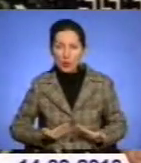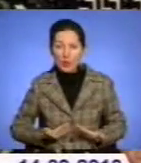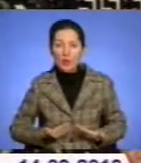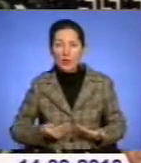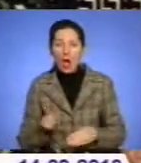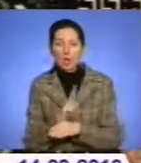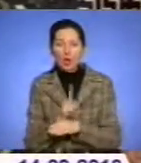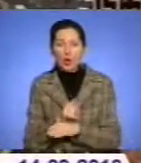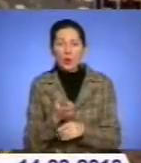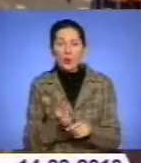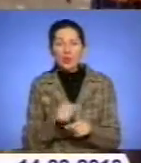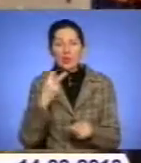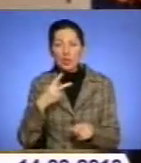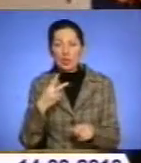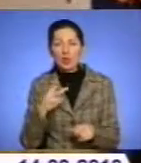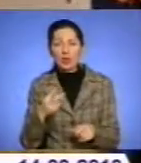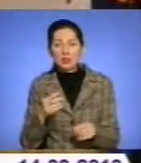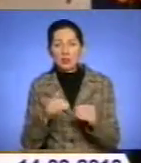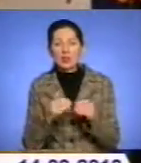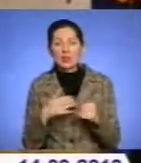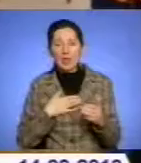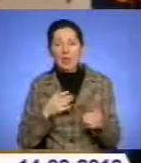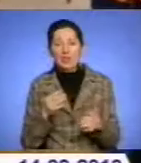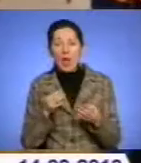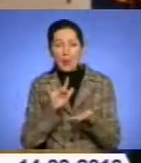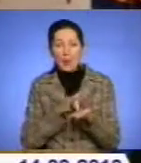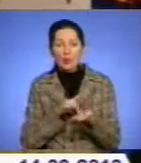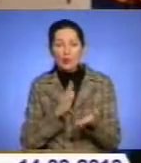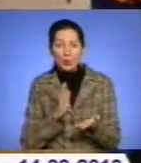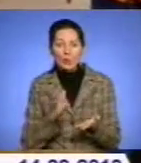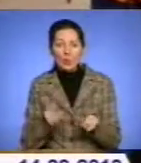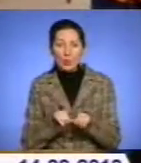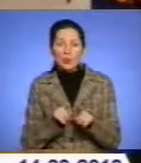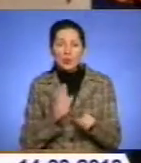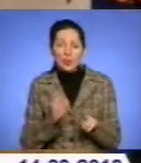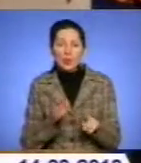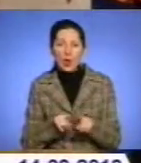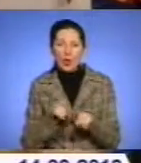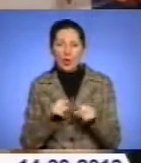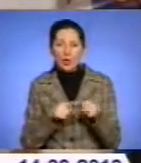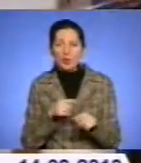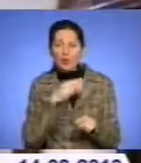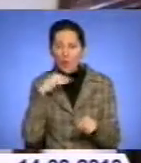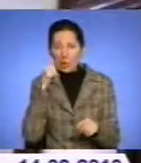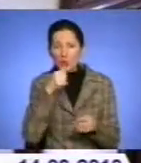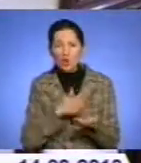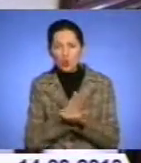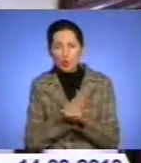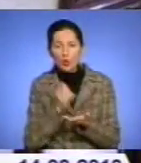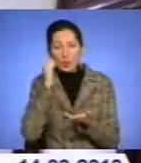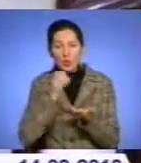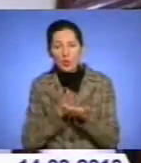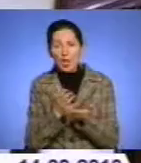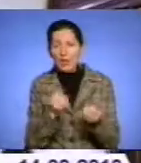За більш ніж два десятиліття наше місто стало для родини Романенків рідним. За багаторічну бездоганну службу ветеран отримав чимало